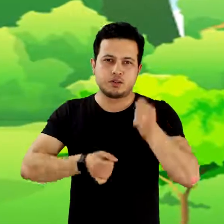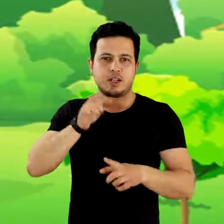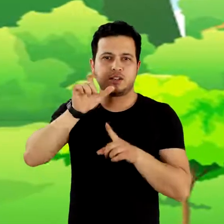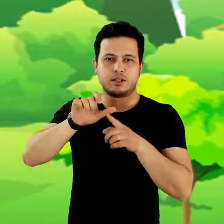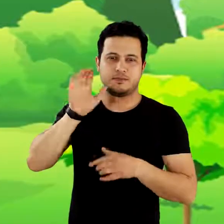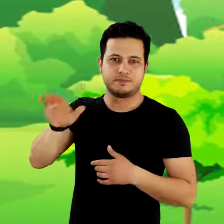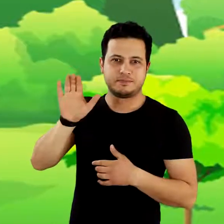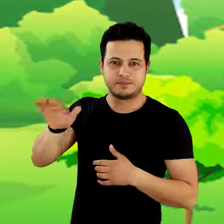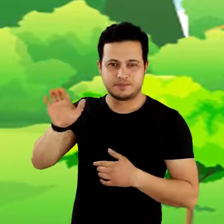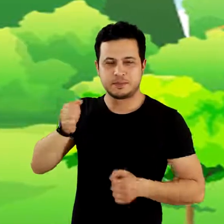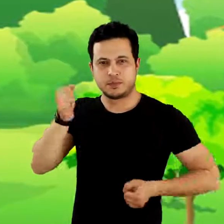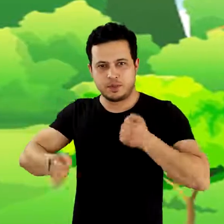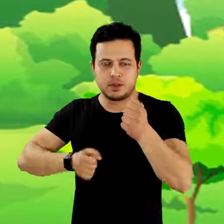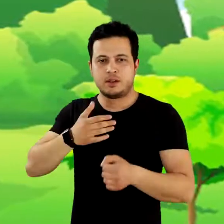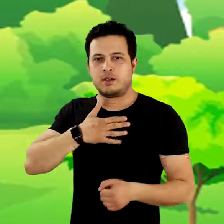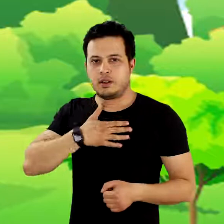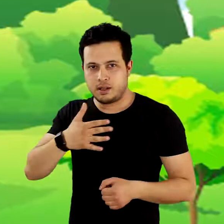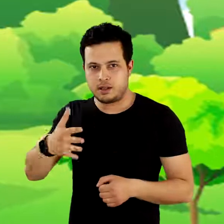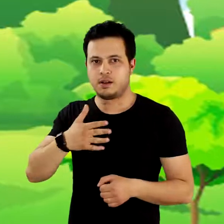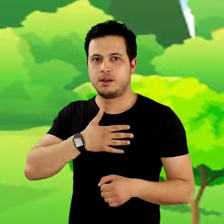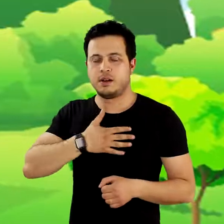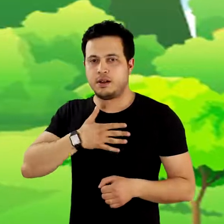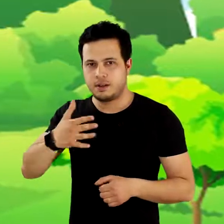yanına gelir. Nefes nefese kalmıştır.